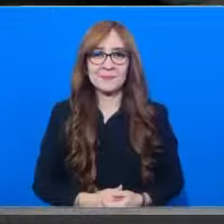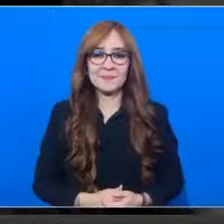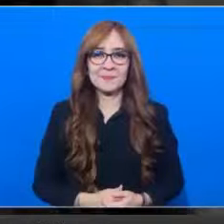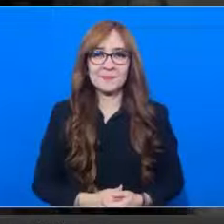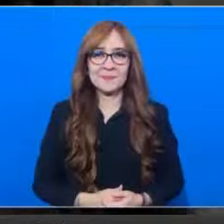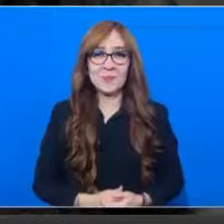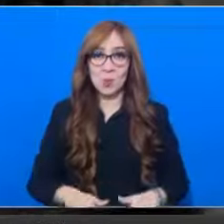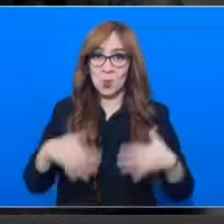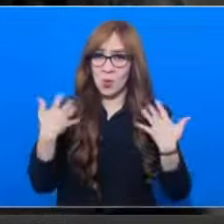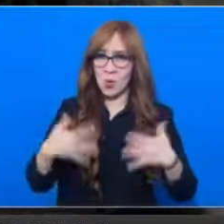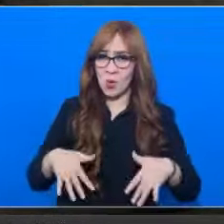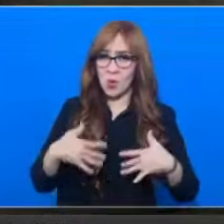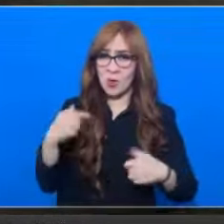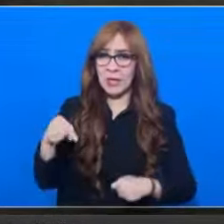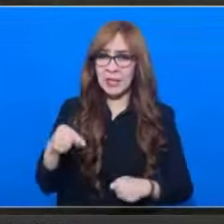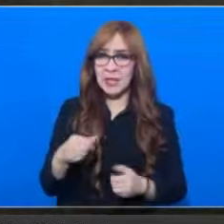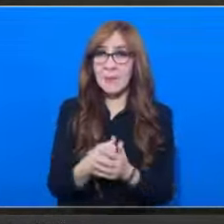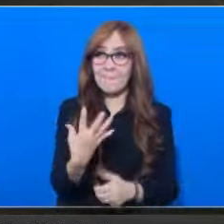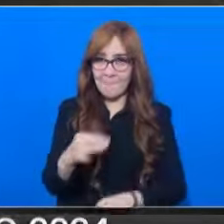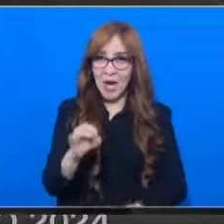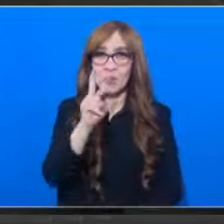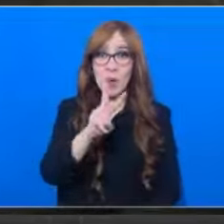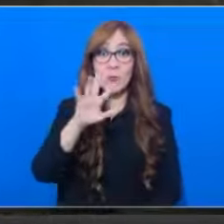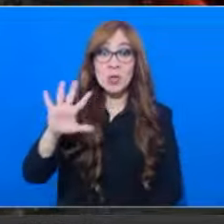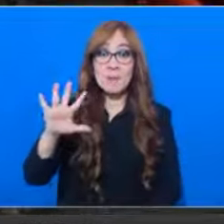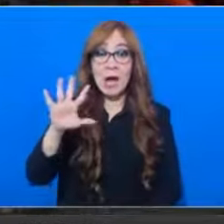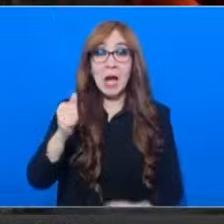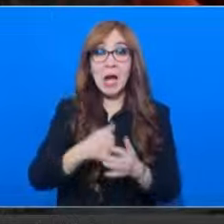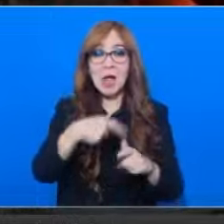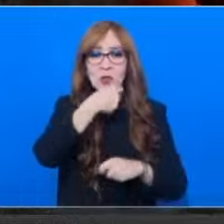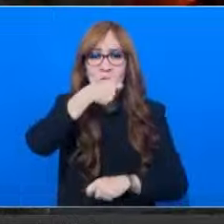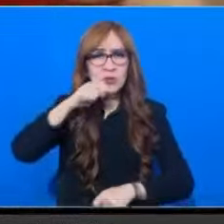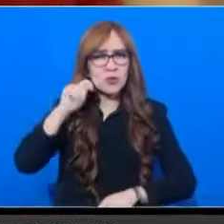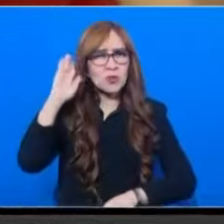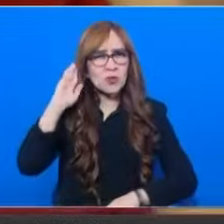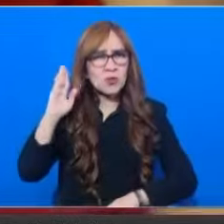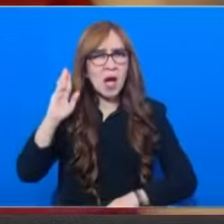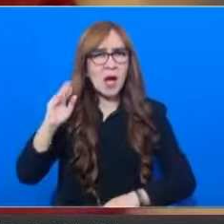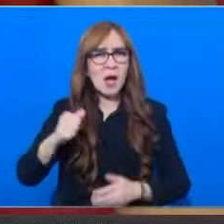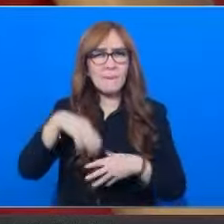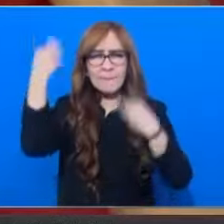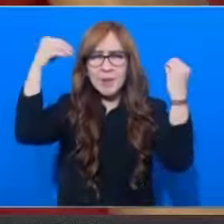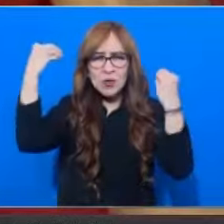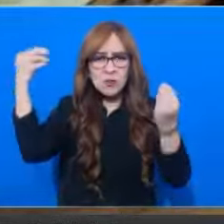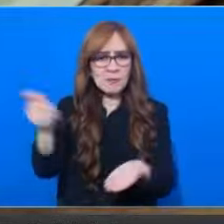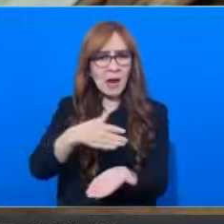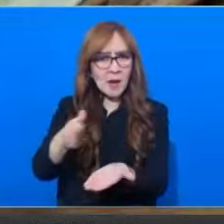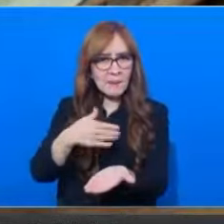Waduh, ini baru 25 tusuk aja, sudah lumayan repot ya ngebakarnya.